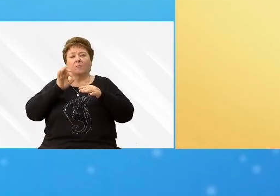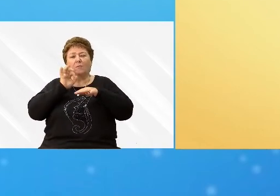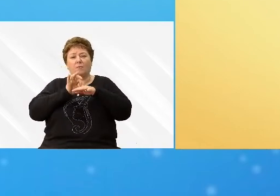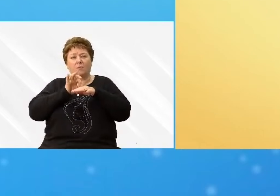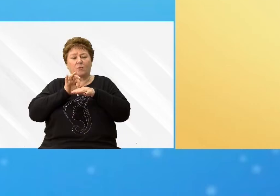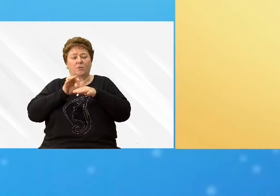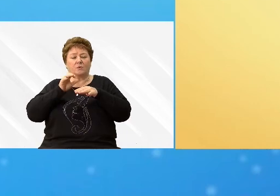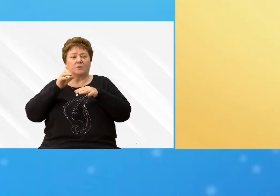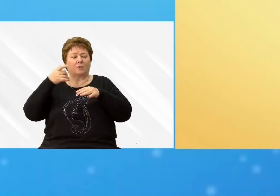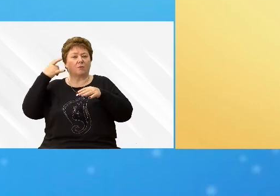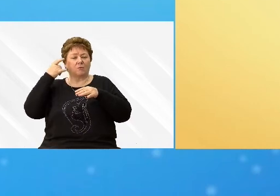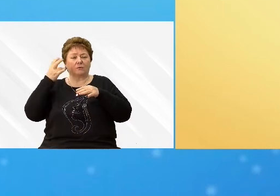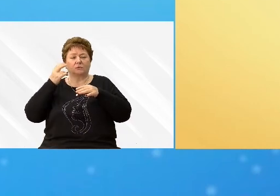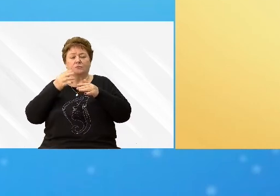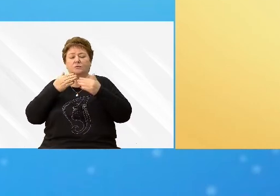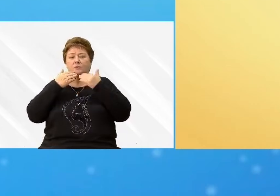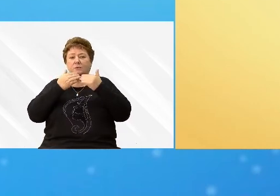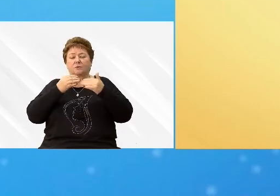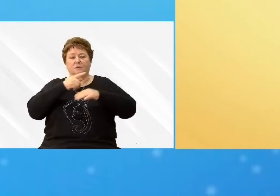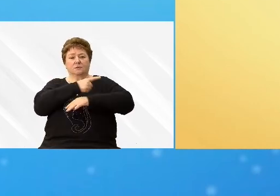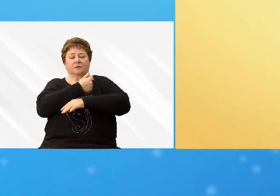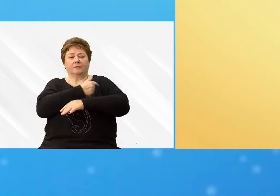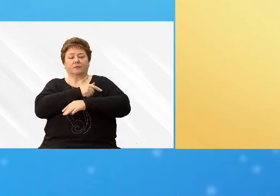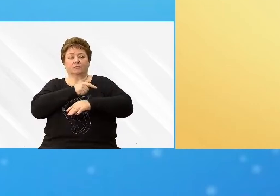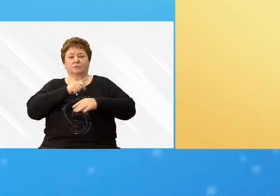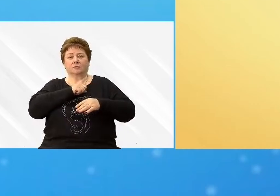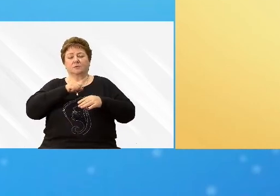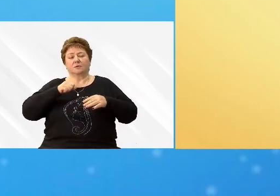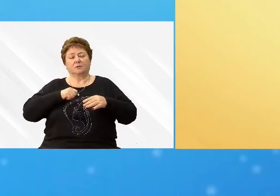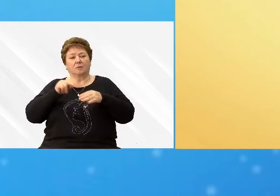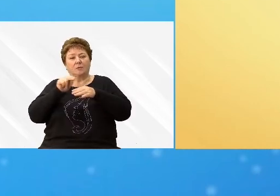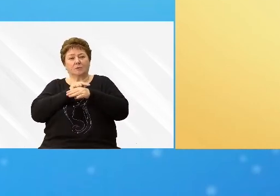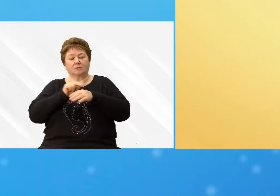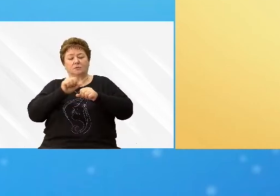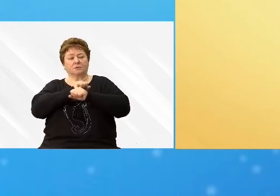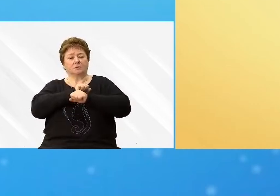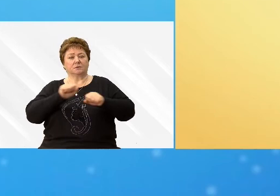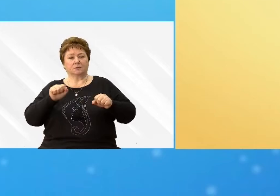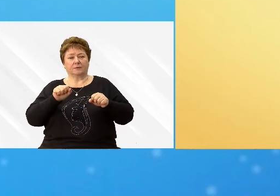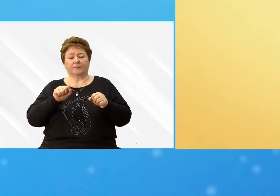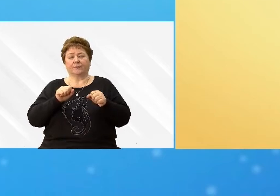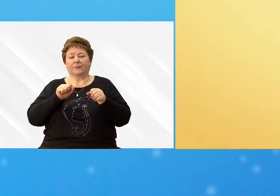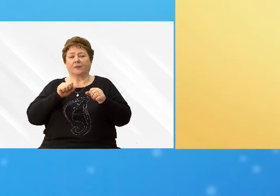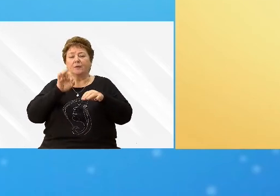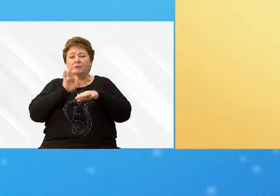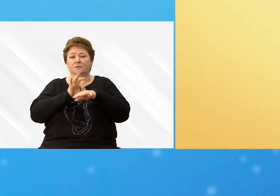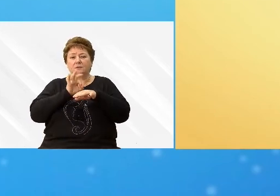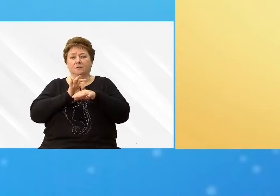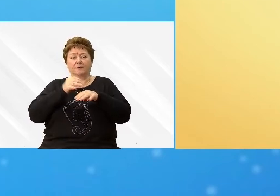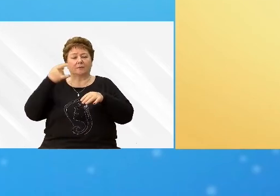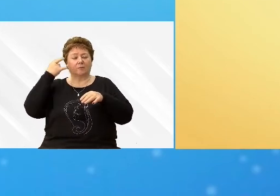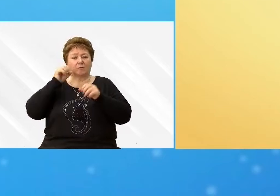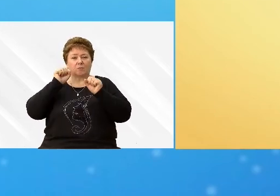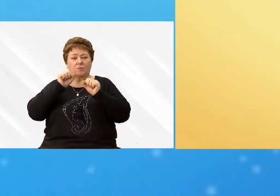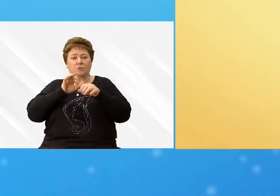ухе следует немедленно обратиться к врачу самолечение недопустимо так как заболевание ухо